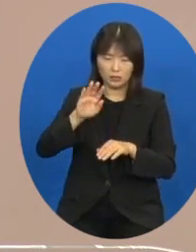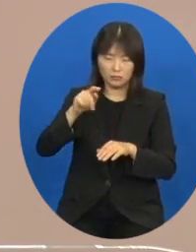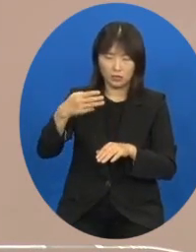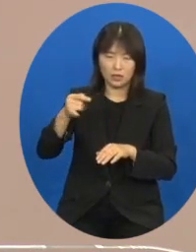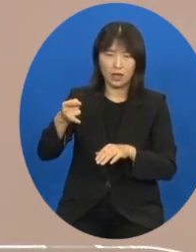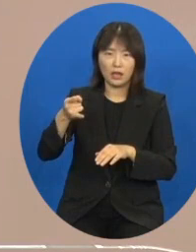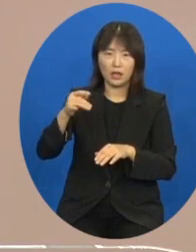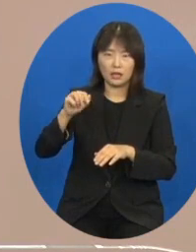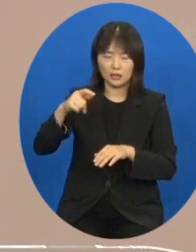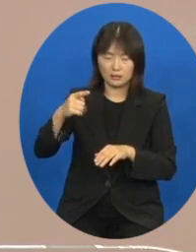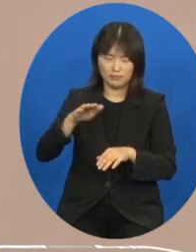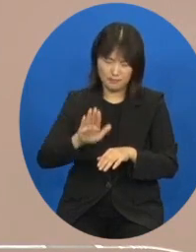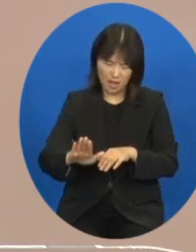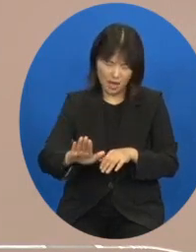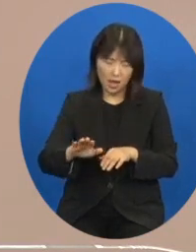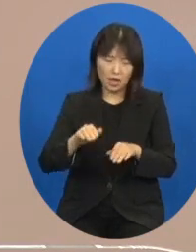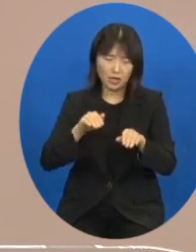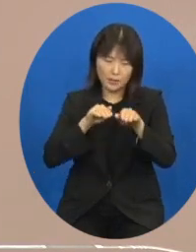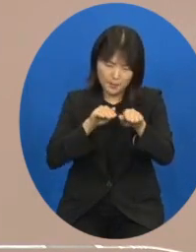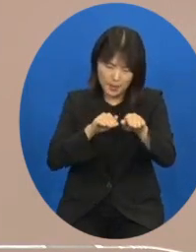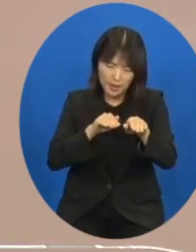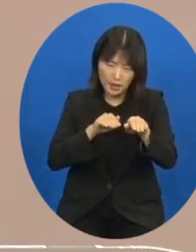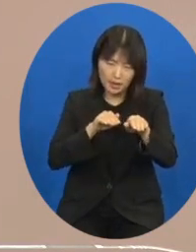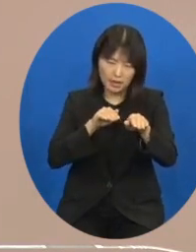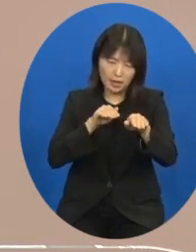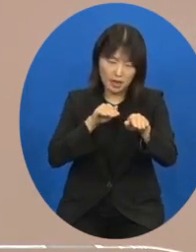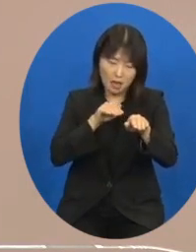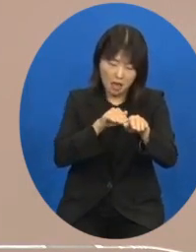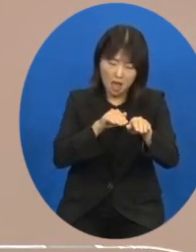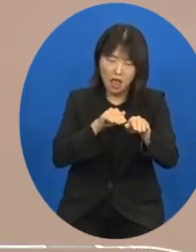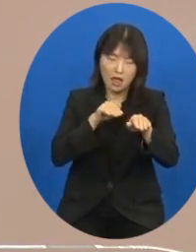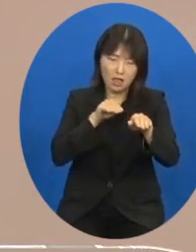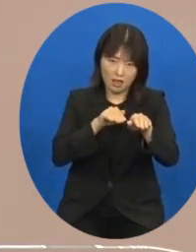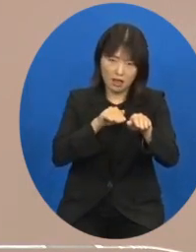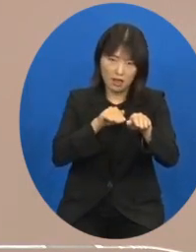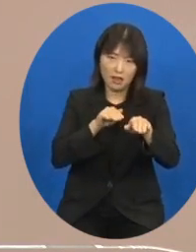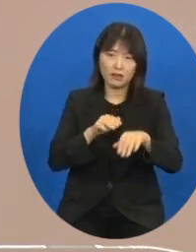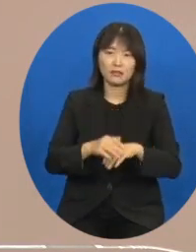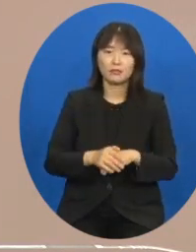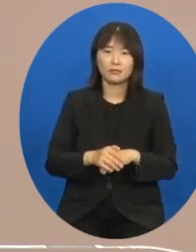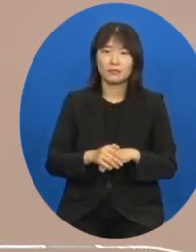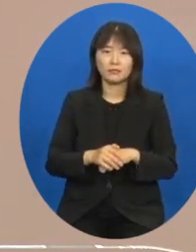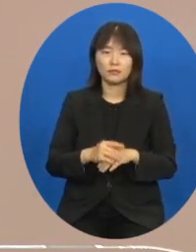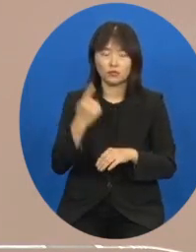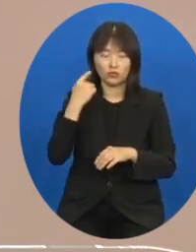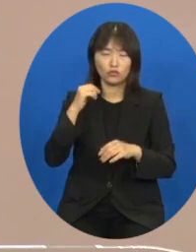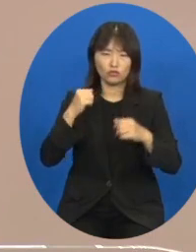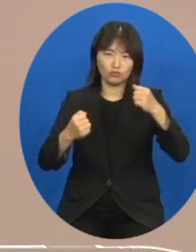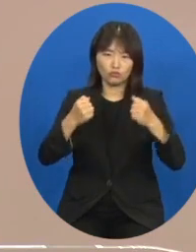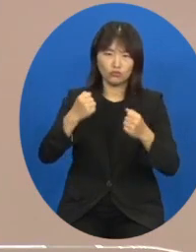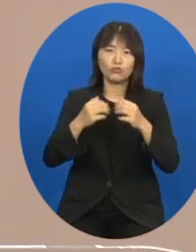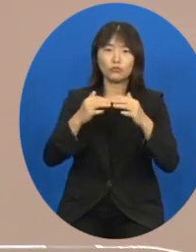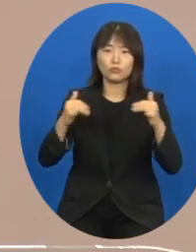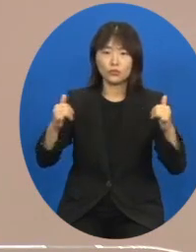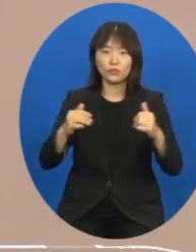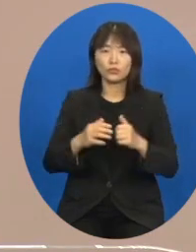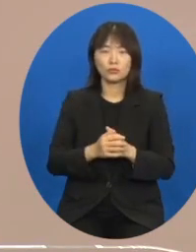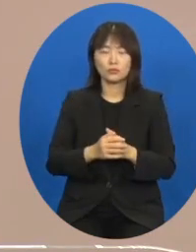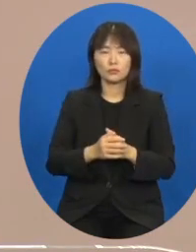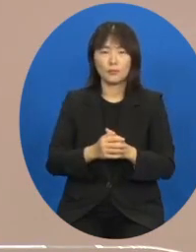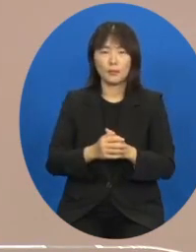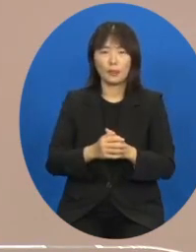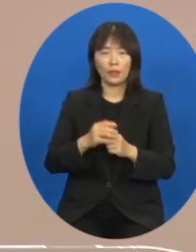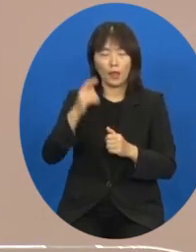거예요. 아슬아슬하게 정말 섰습니다. 뒤에 운전하시는 분이